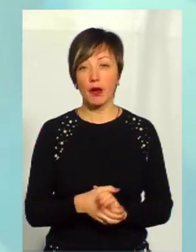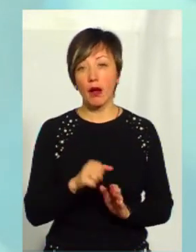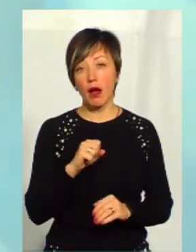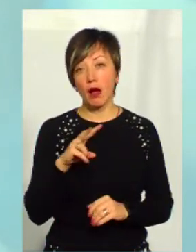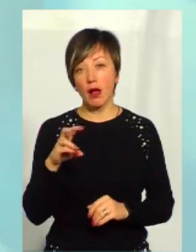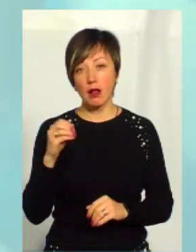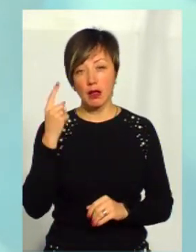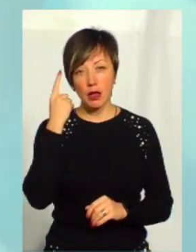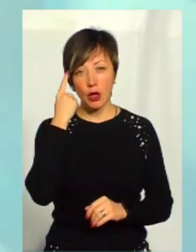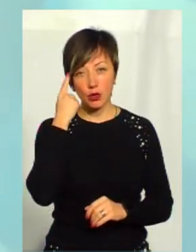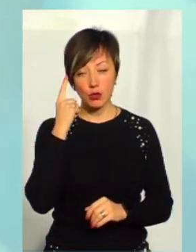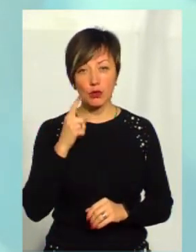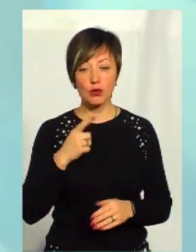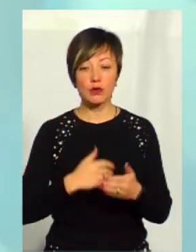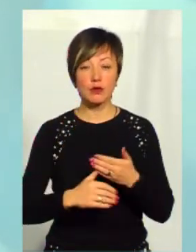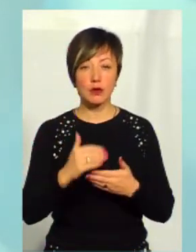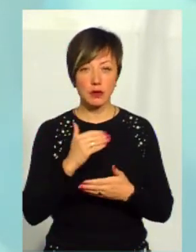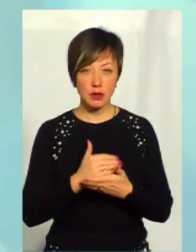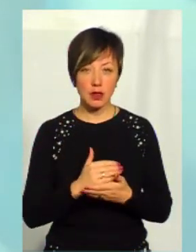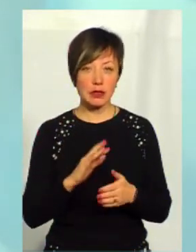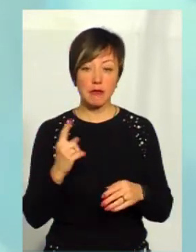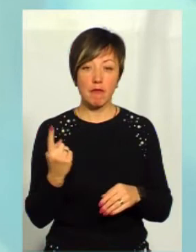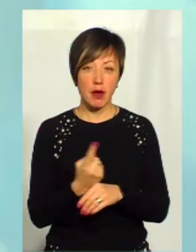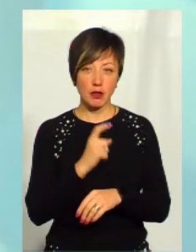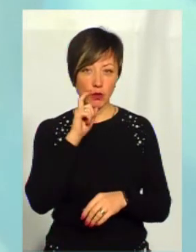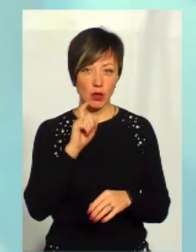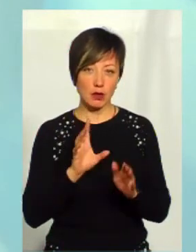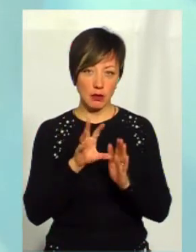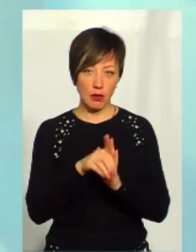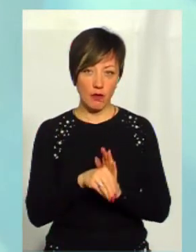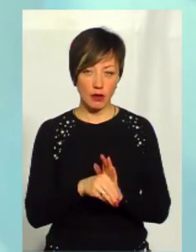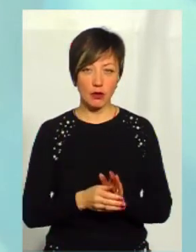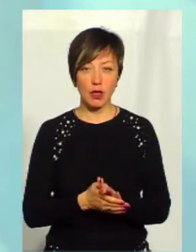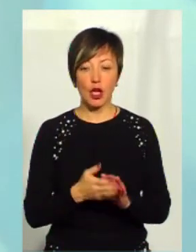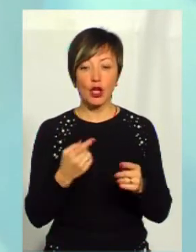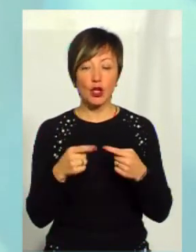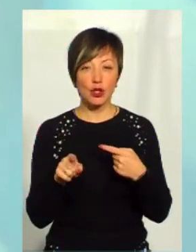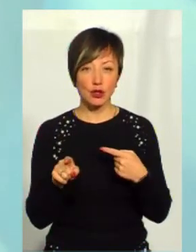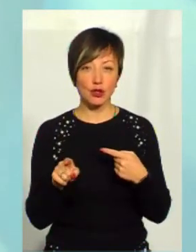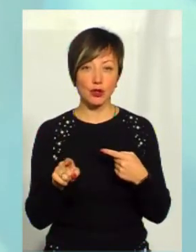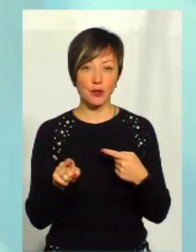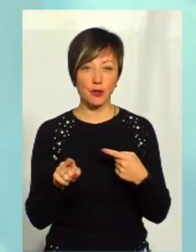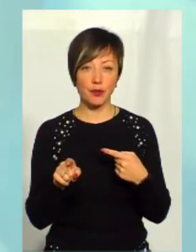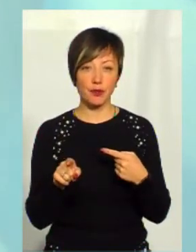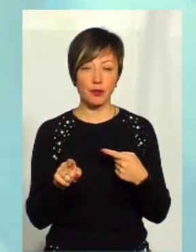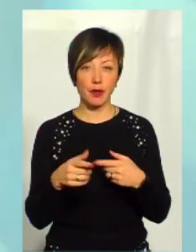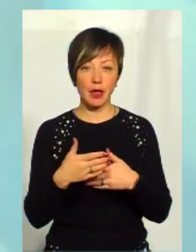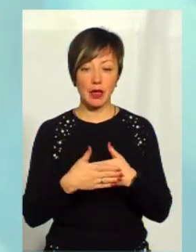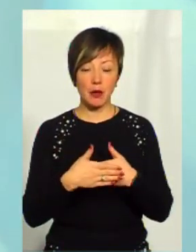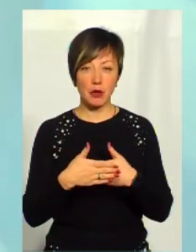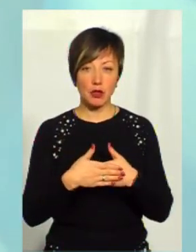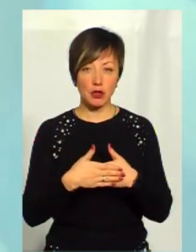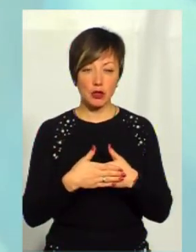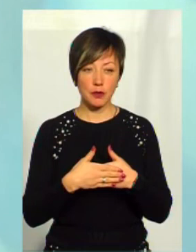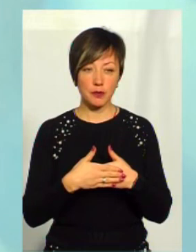думаю, що в кінці кінців, я думаю, ми вийдемо, це тільки вперше в Україні це запроваджено. Якщо інші, скажімо так, найближчі